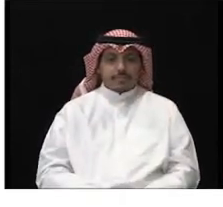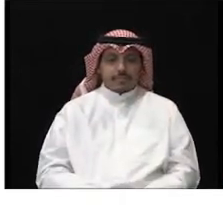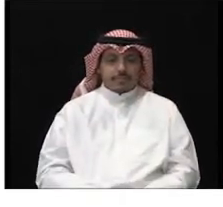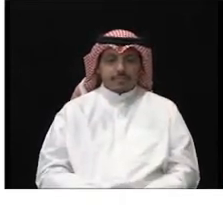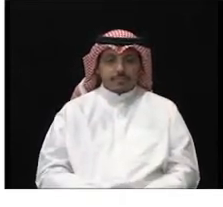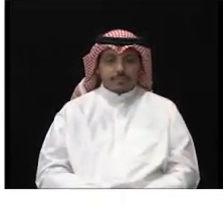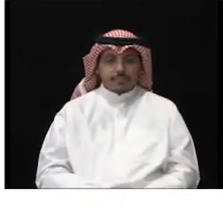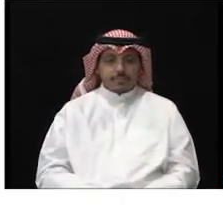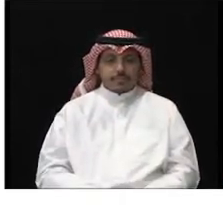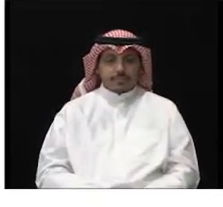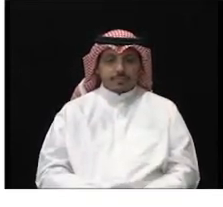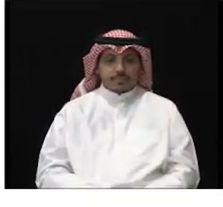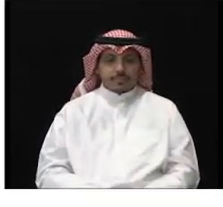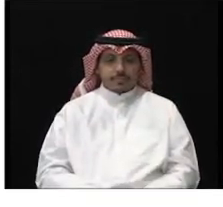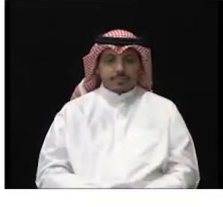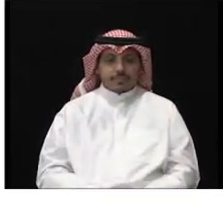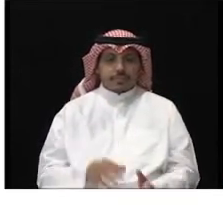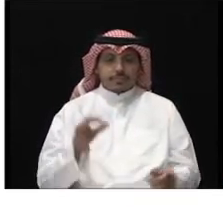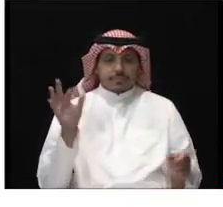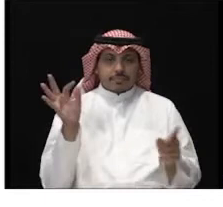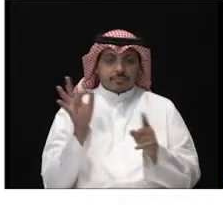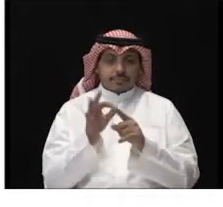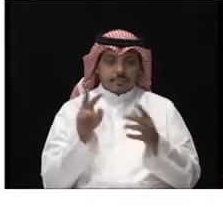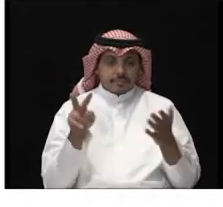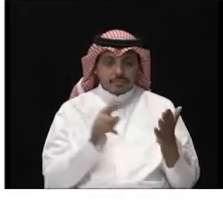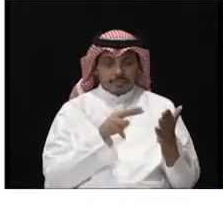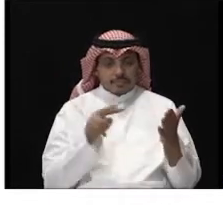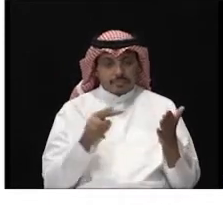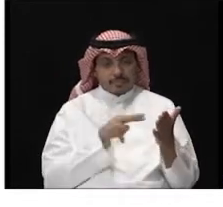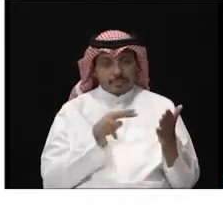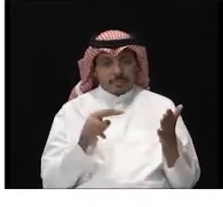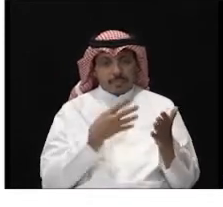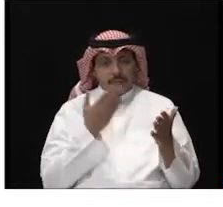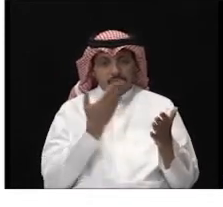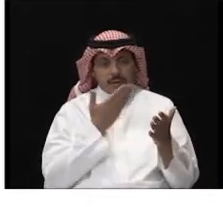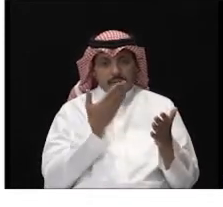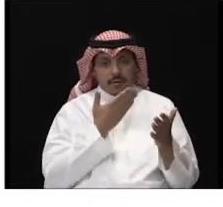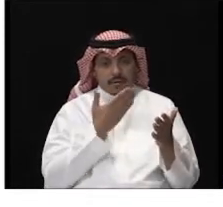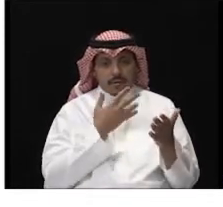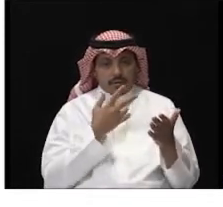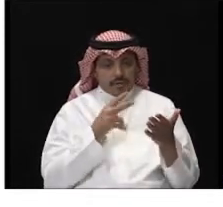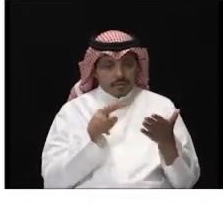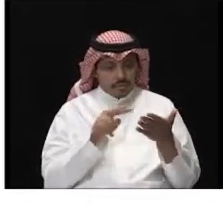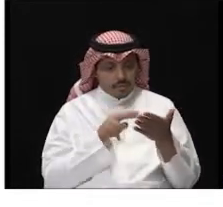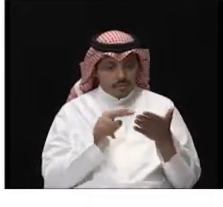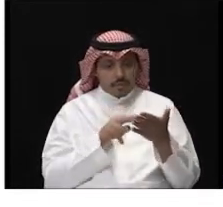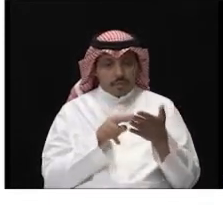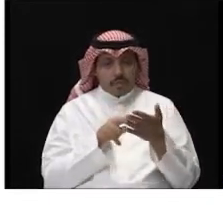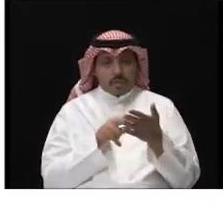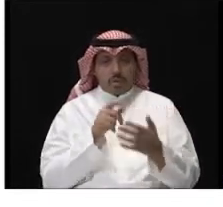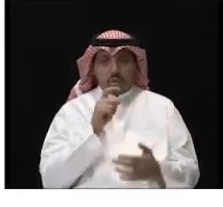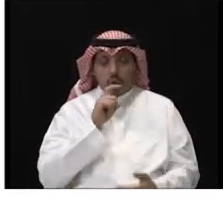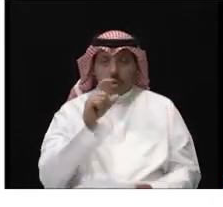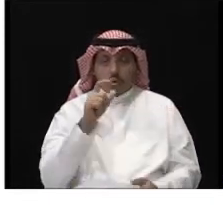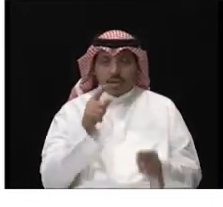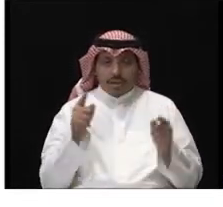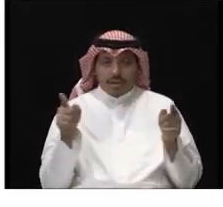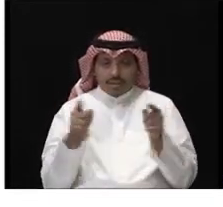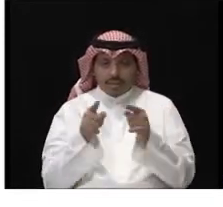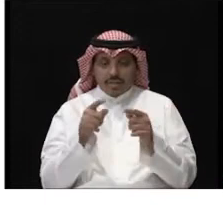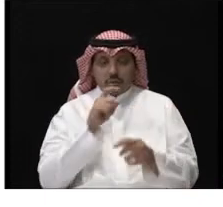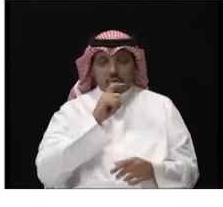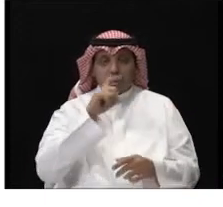اليوم هي قراءة، أو هو هدف، هو قراءة الصوت القصير والصوت طويل. وقد سبق